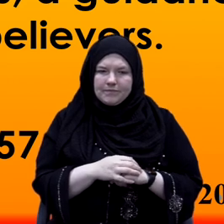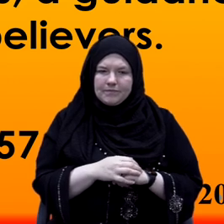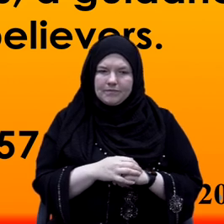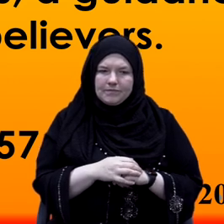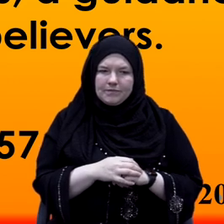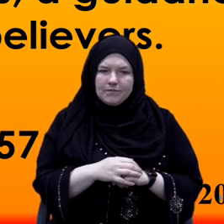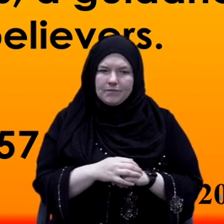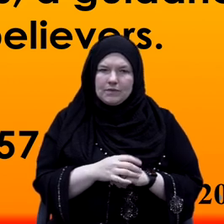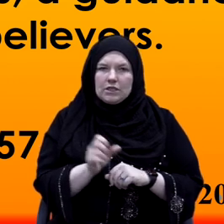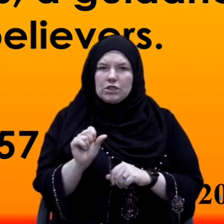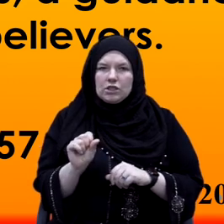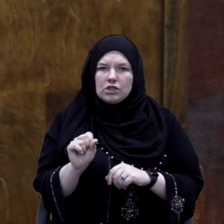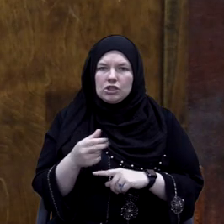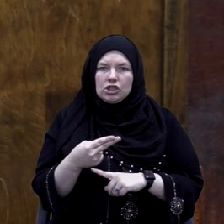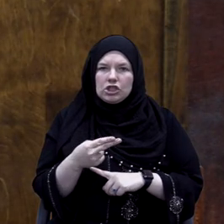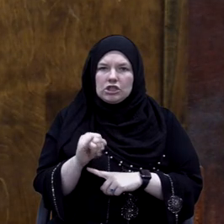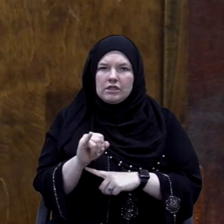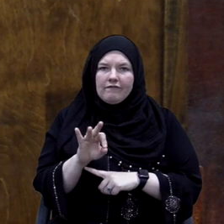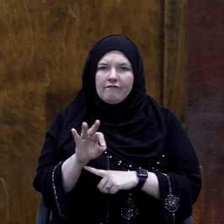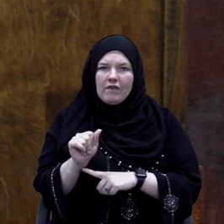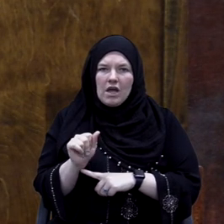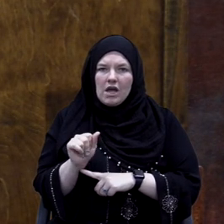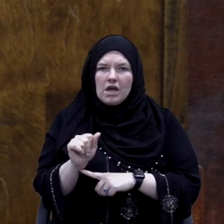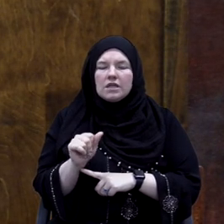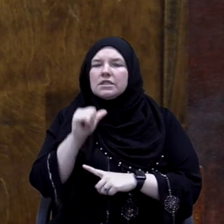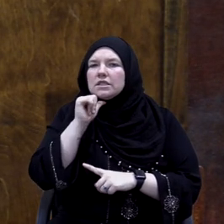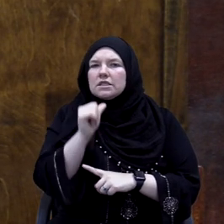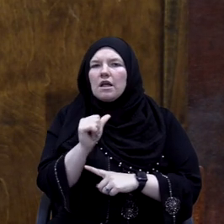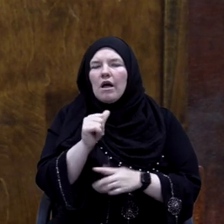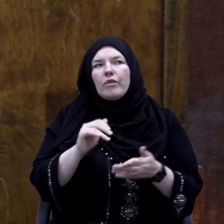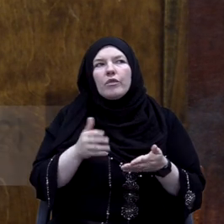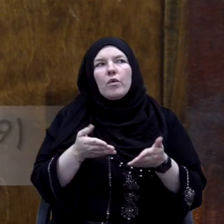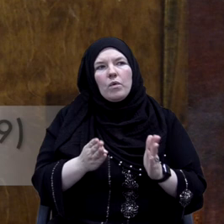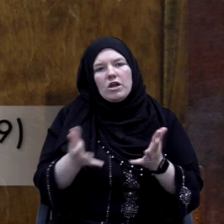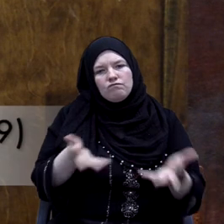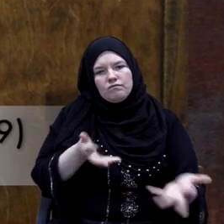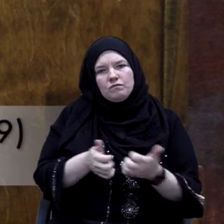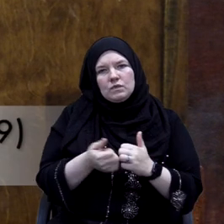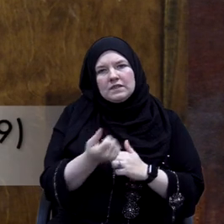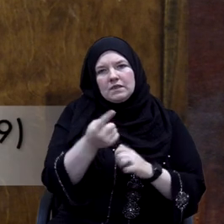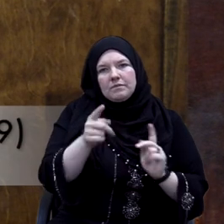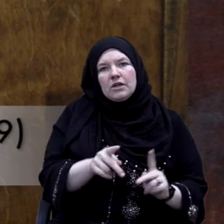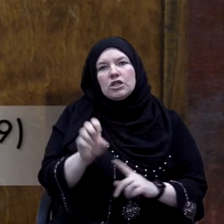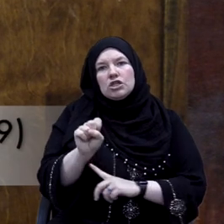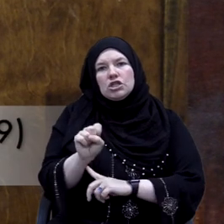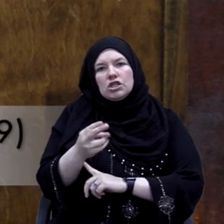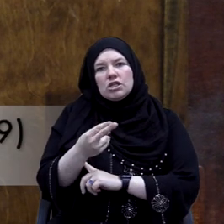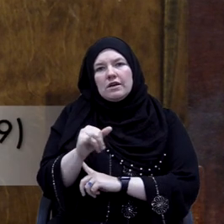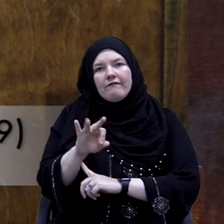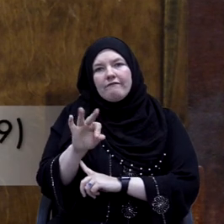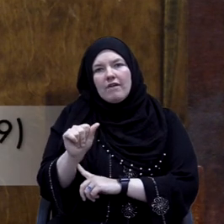الصُّدُورِ. Shifa is not treatment. Shifa is cure.